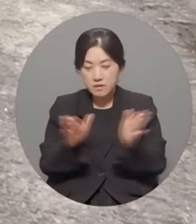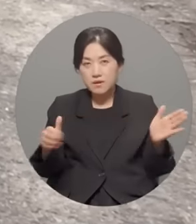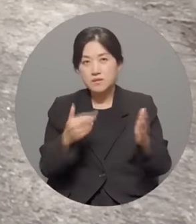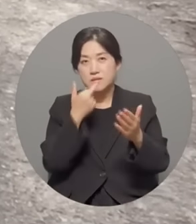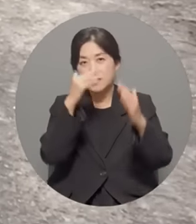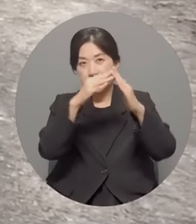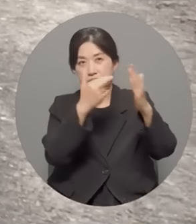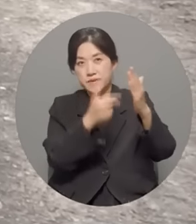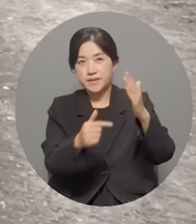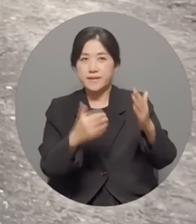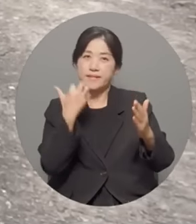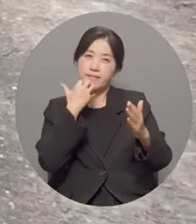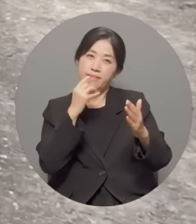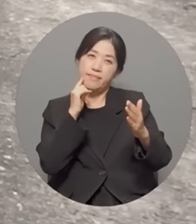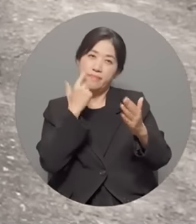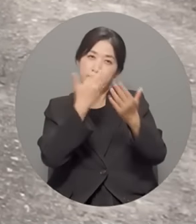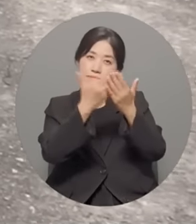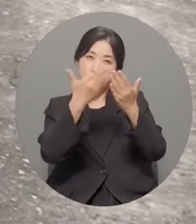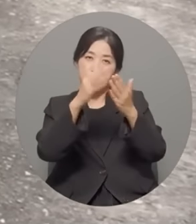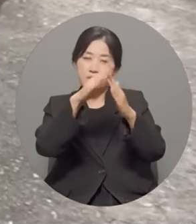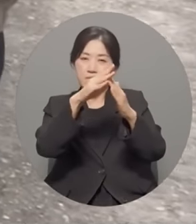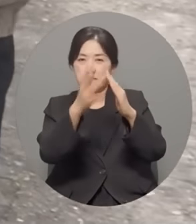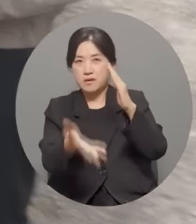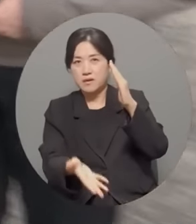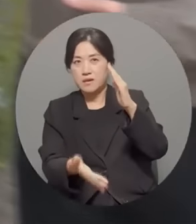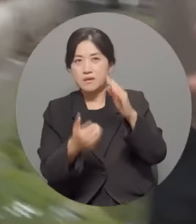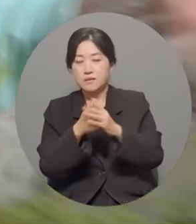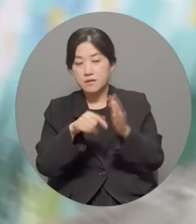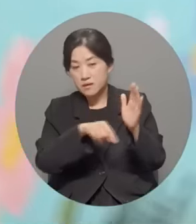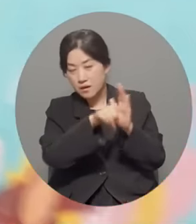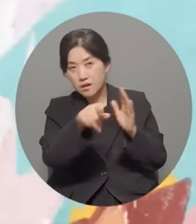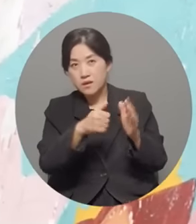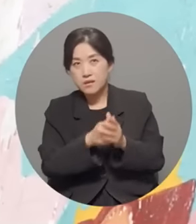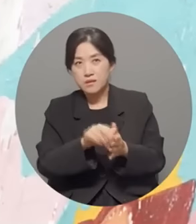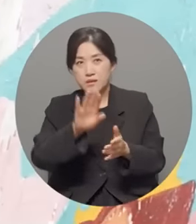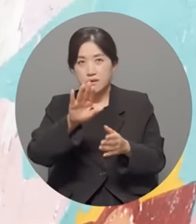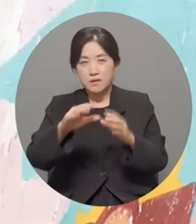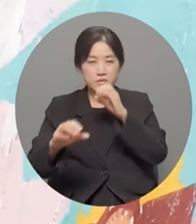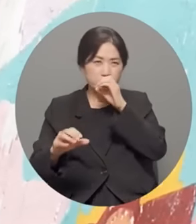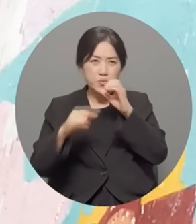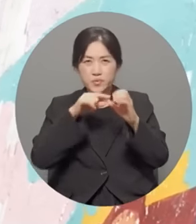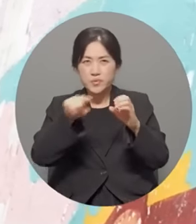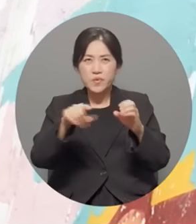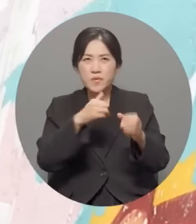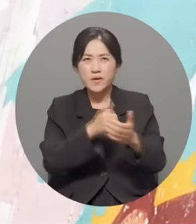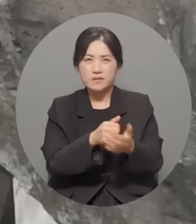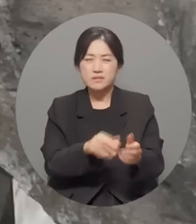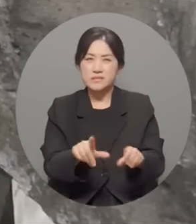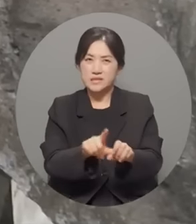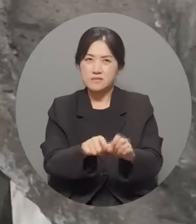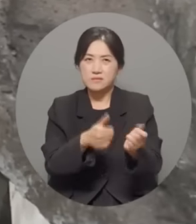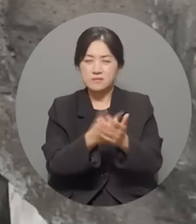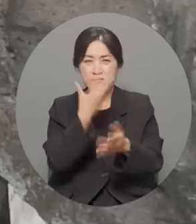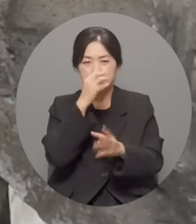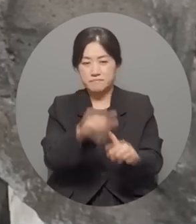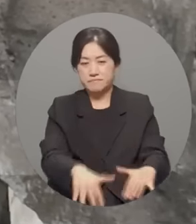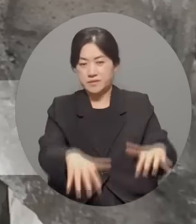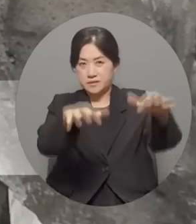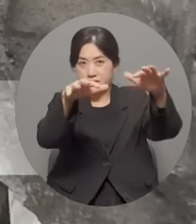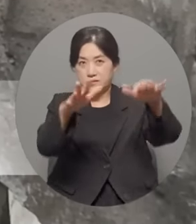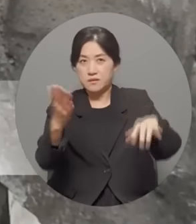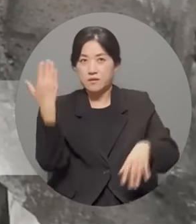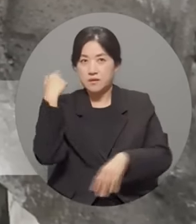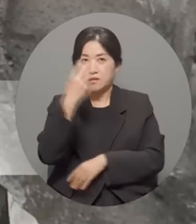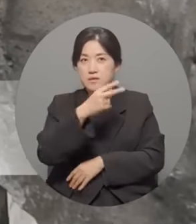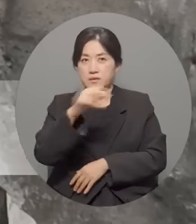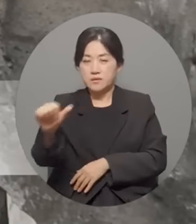빈집인데요. 알록달록 그려진 벽화는 뜯겨 나갔고 내부에는 부탄가스통과 같은 쓰레기만 가득합니다. 이곳은 지난